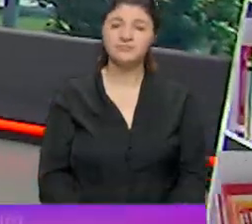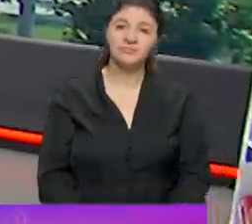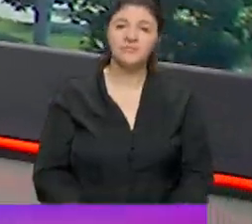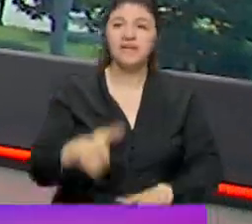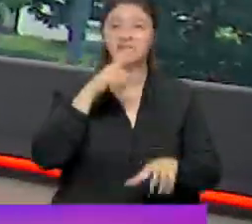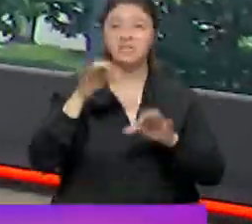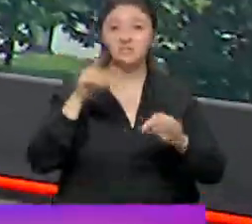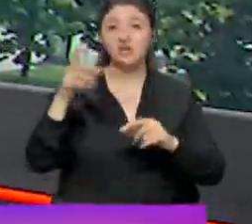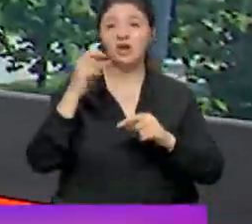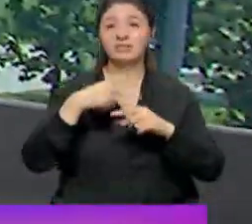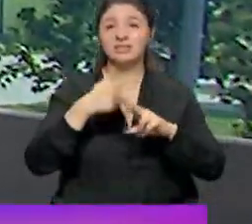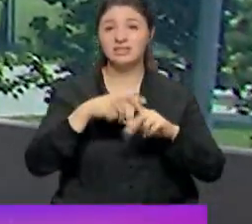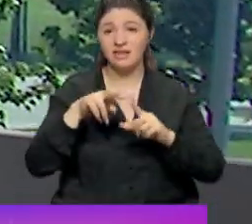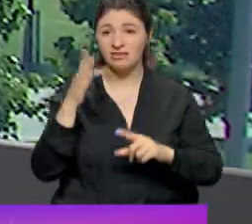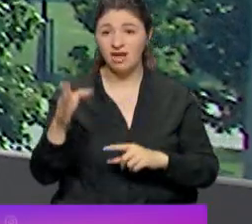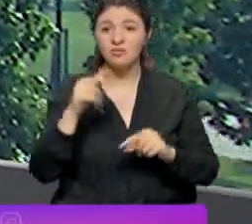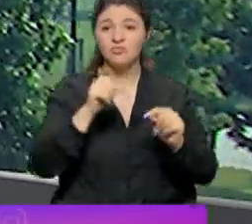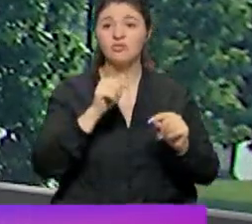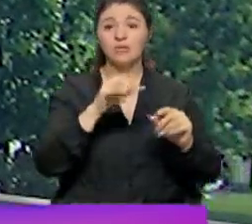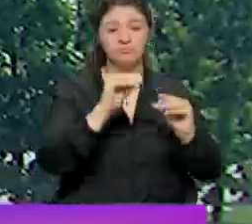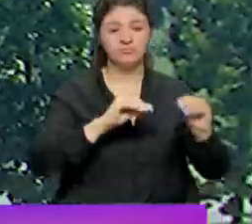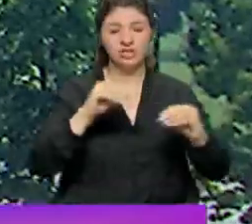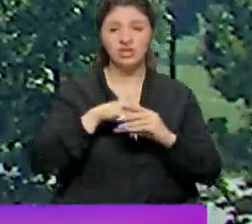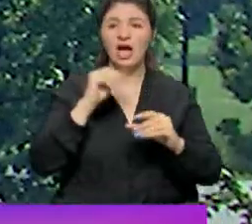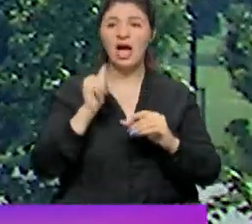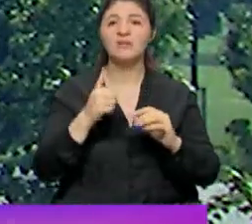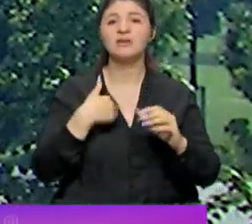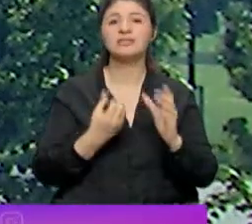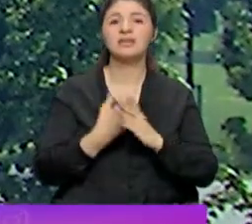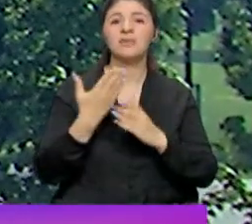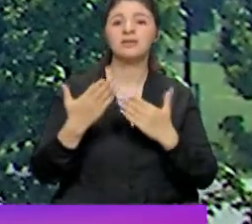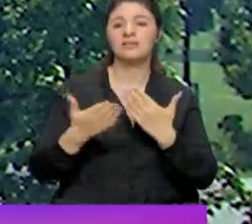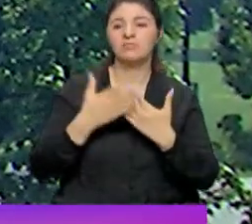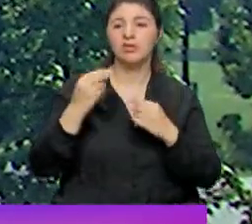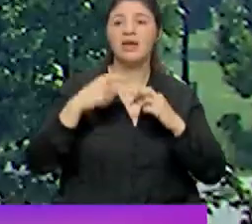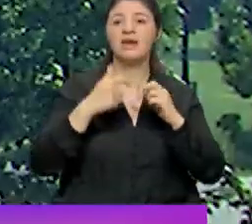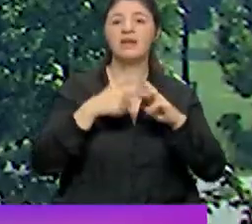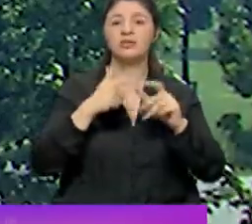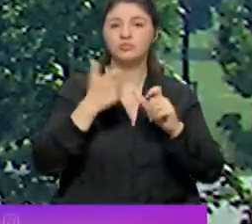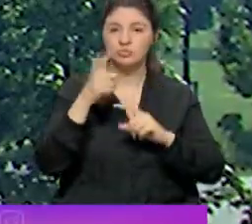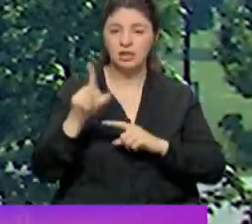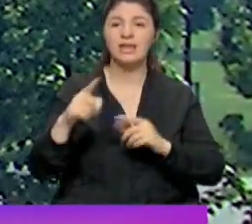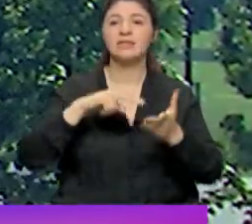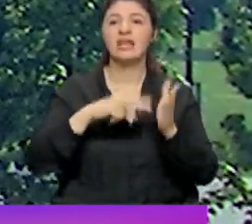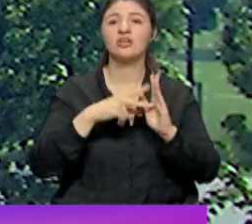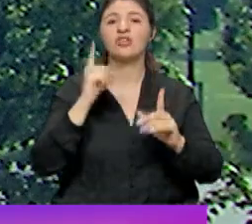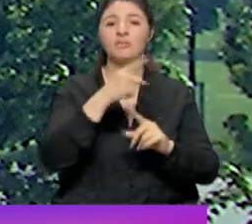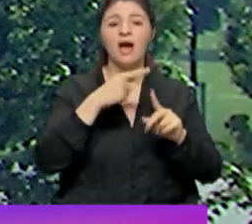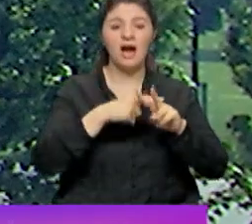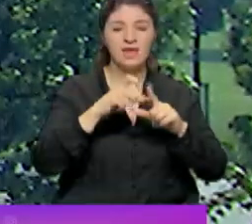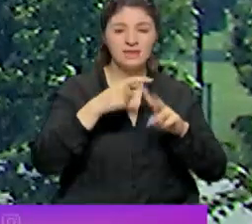sesimiz Ozan'a da ve buradaki dekor için bana her zaman yardımcı olan Mesela bize de teknik yönetmeniz Adem'e de